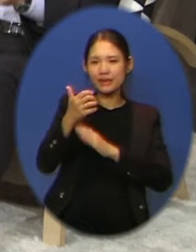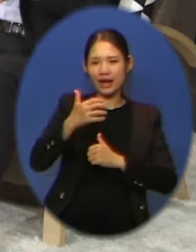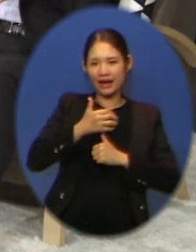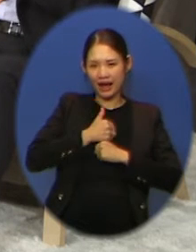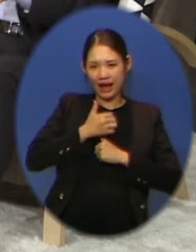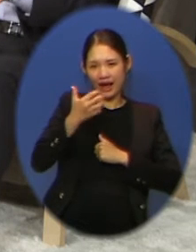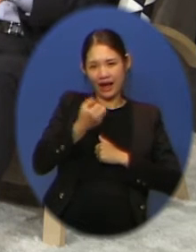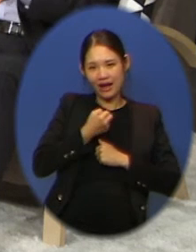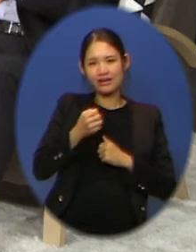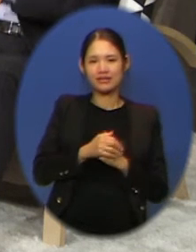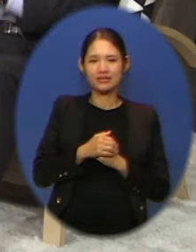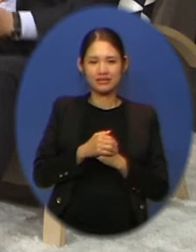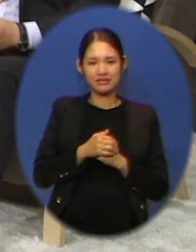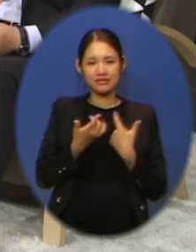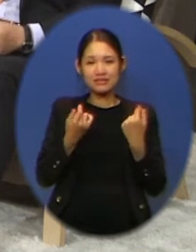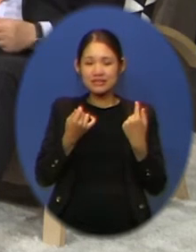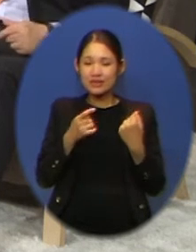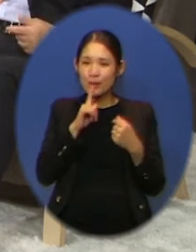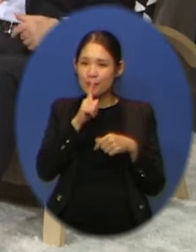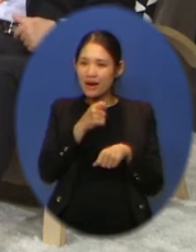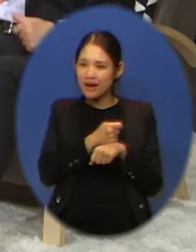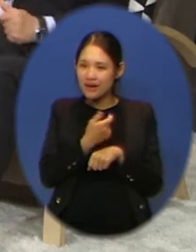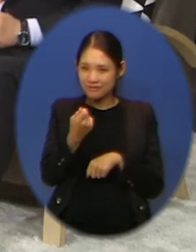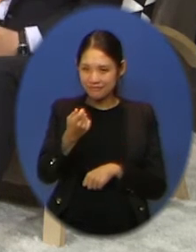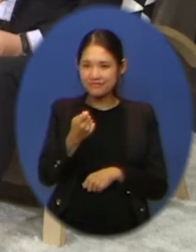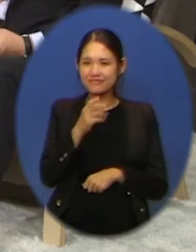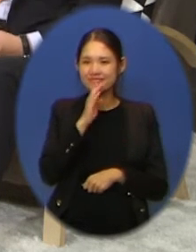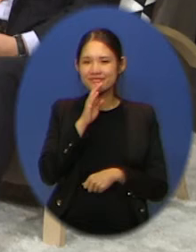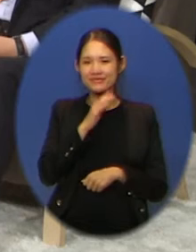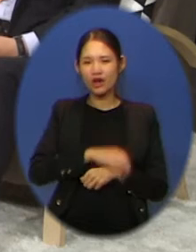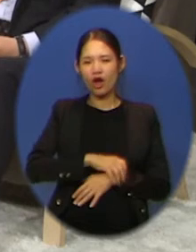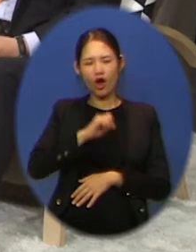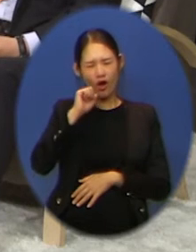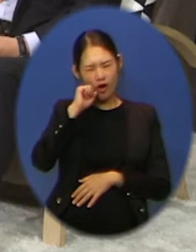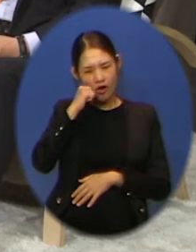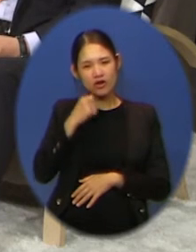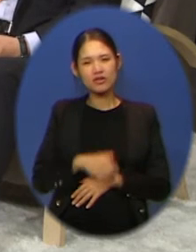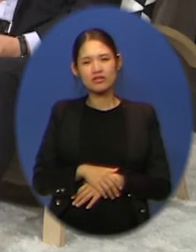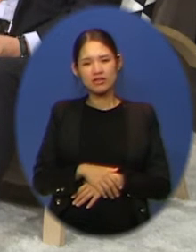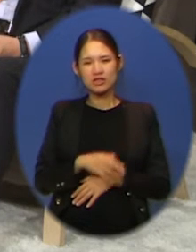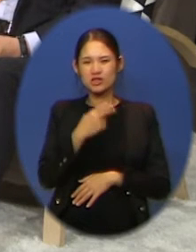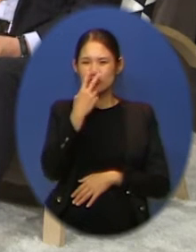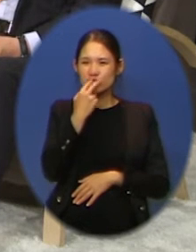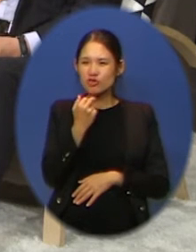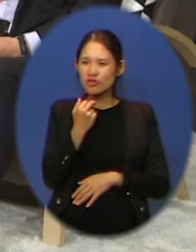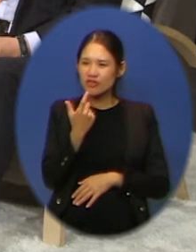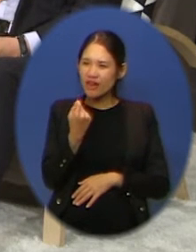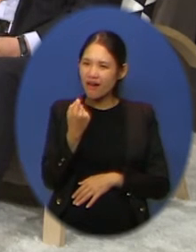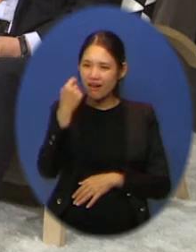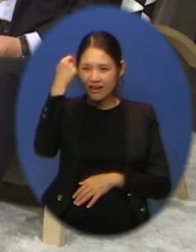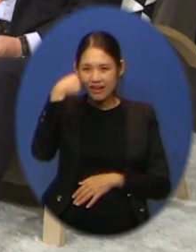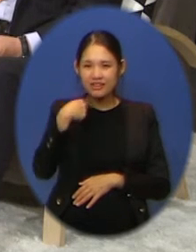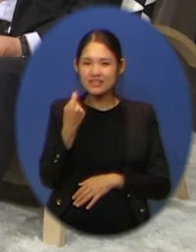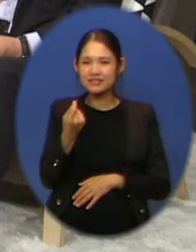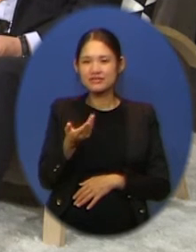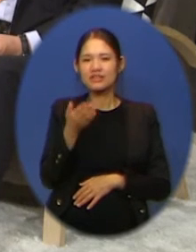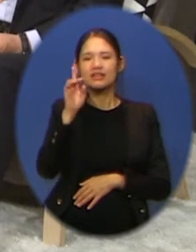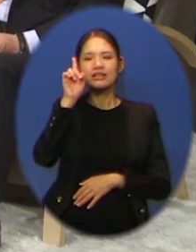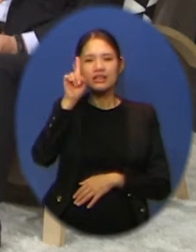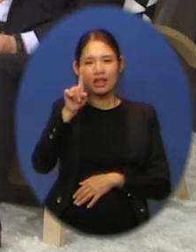있으니 희망을 가져라. 바로 그런 메시지잖아요. 그죠. 그 어려운 시기. 어떻게 보면 유치한지 몰라도 예. 내일은 반드시